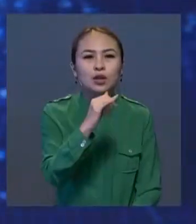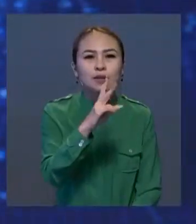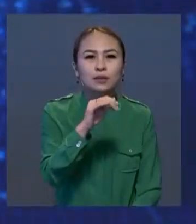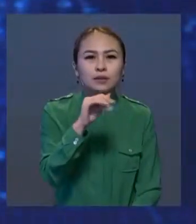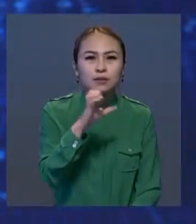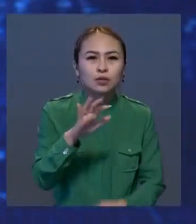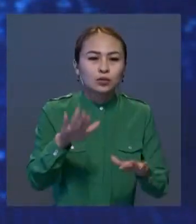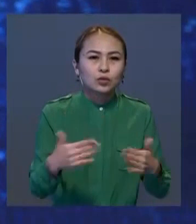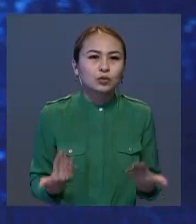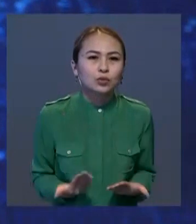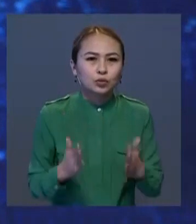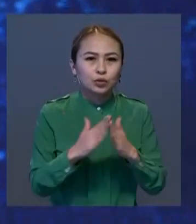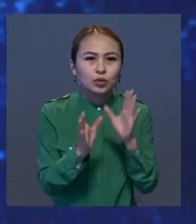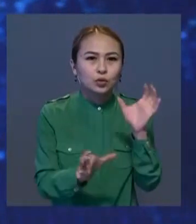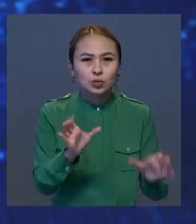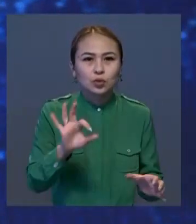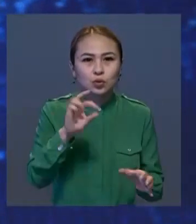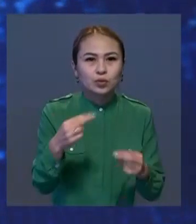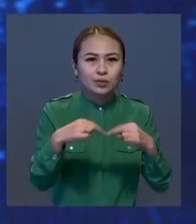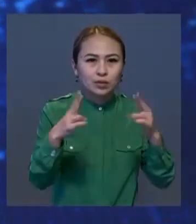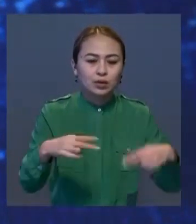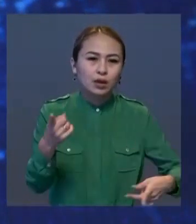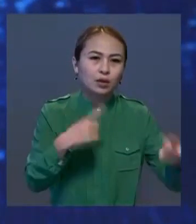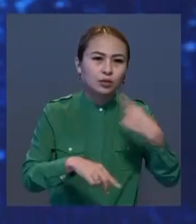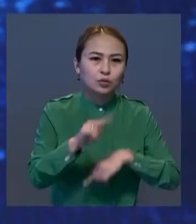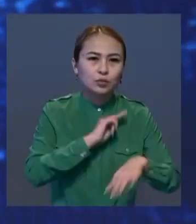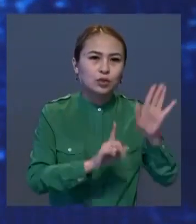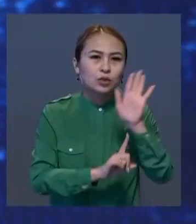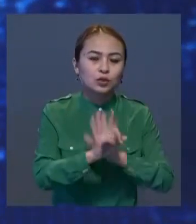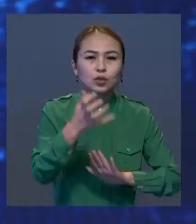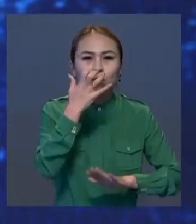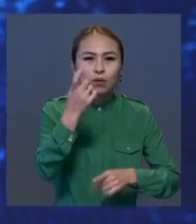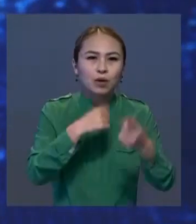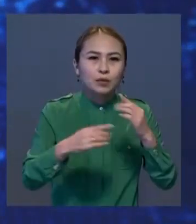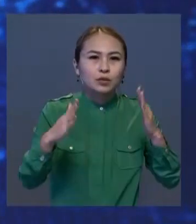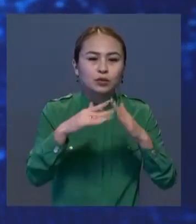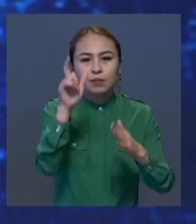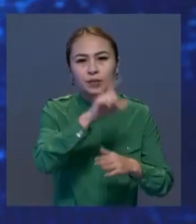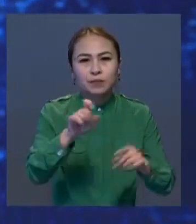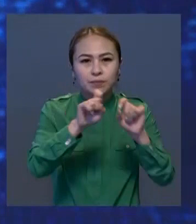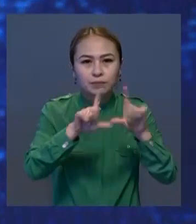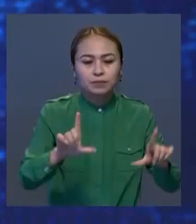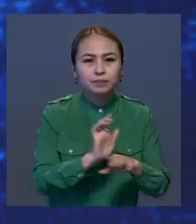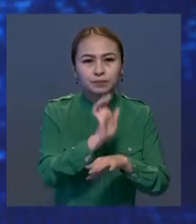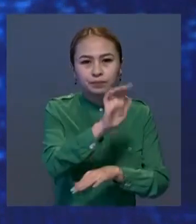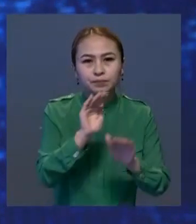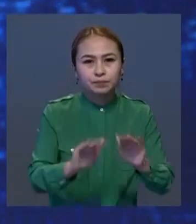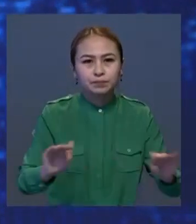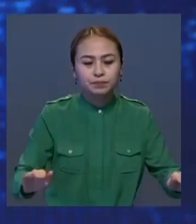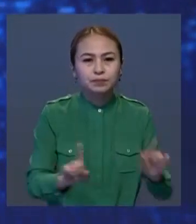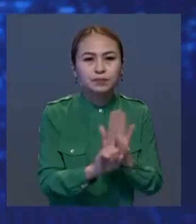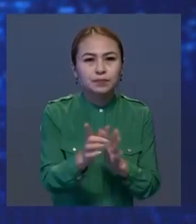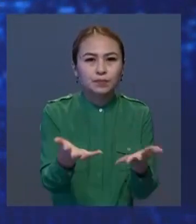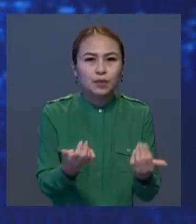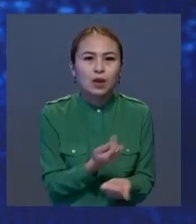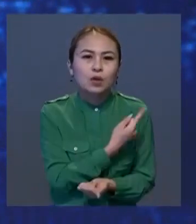Жаңатастағы тұрғын үйлерге жылу беріліп, әлеуметтік нысандар қайта жұмыс істей бастады. Жылу қалыпқа келгелі жұрт балаларын мектепке жіберіп, балабақшалар бүлдіршіндерді